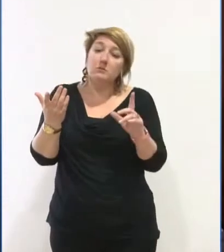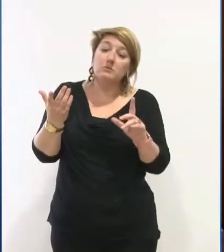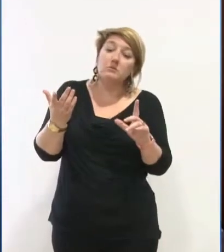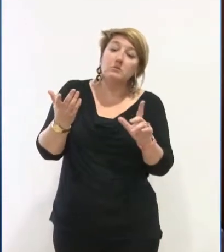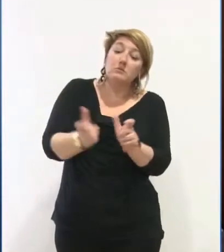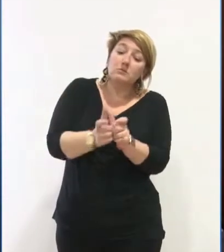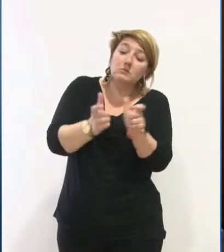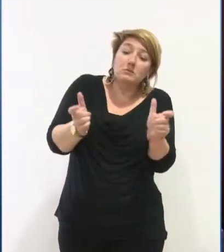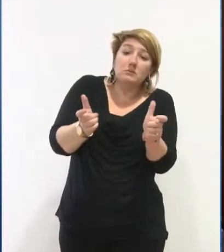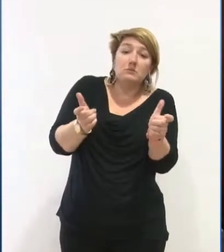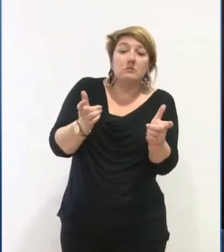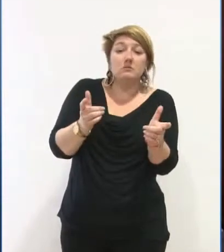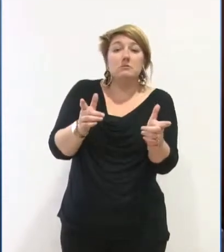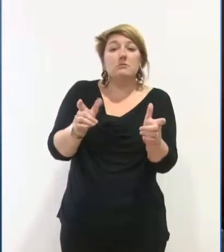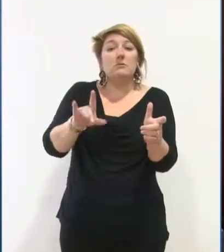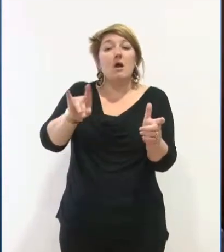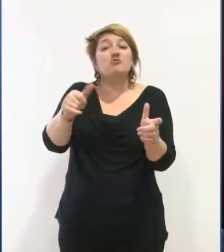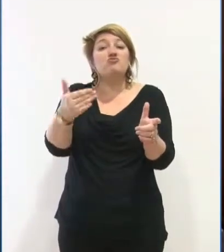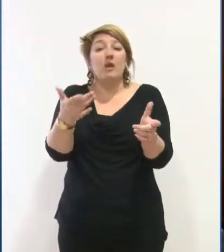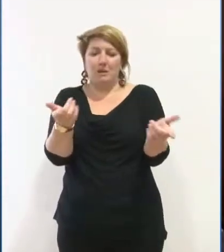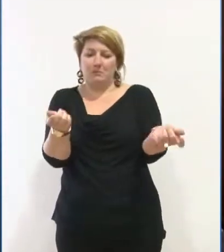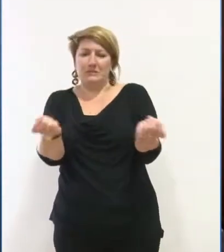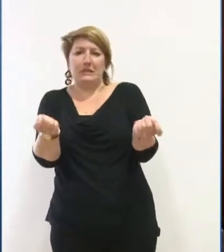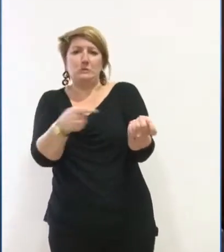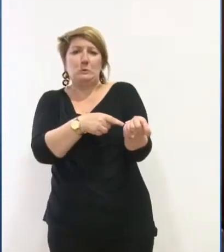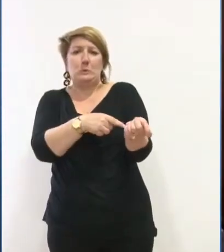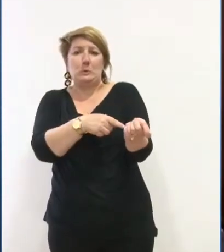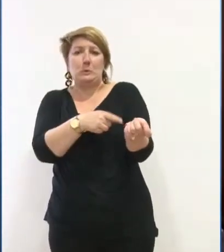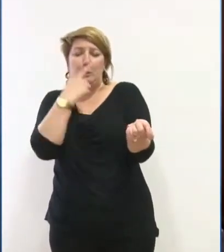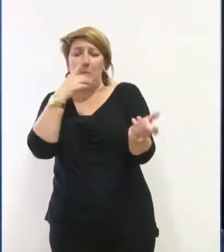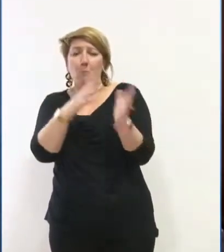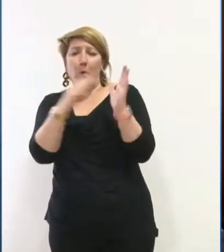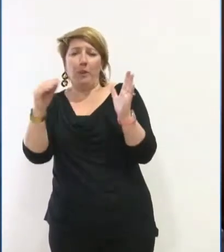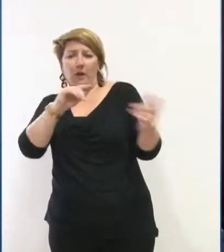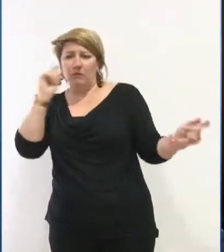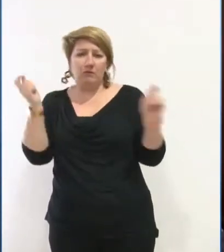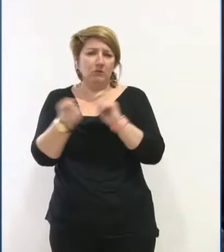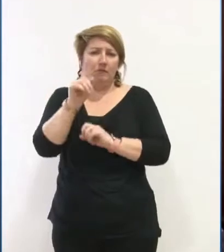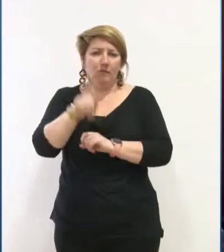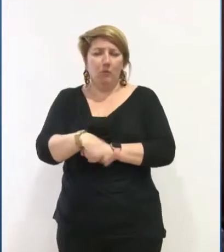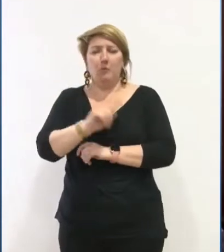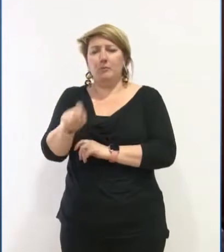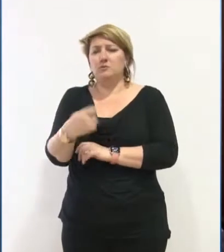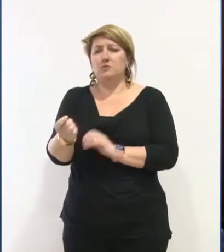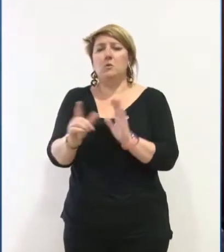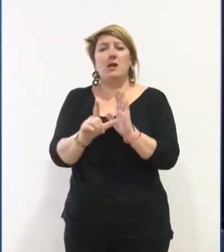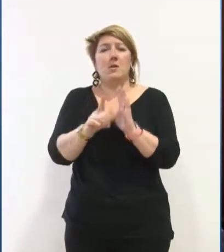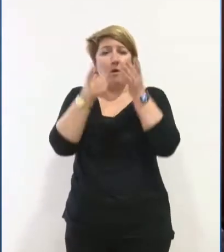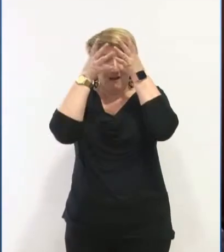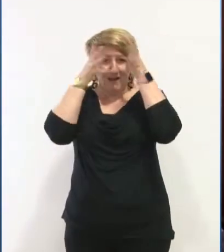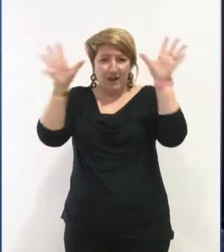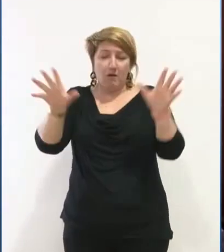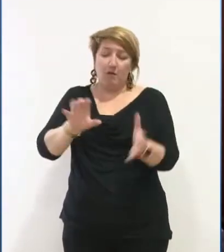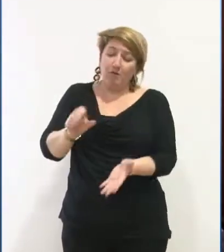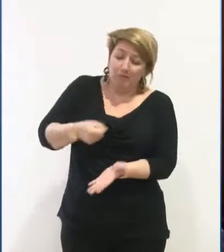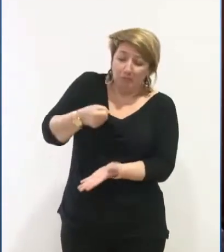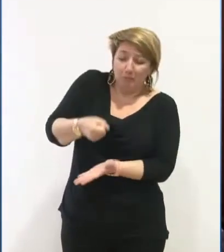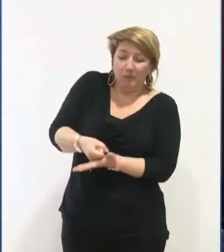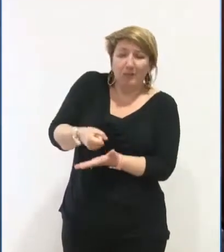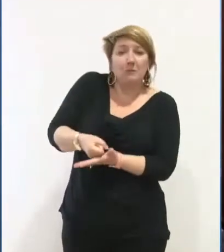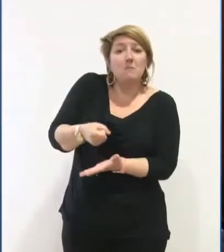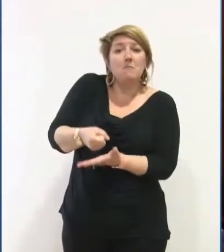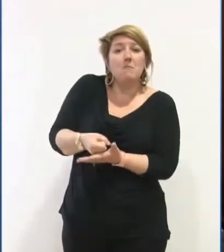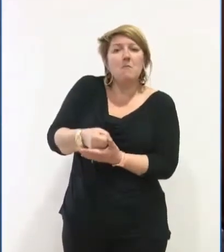social de gestion des bailleurs sociaux. La loi Elan fixe un seuil minimal de logements sociaux en deçà duquel s'impose,